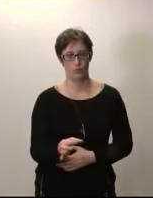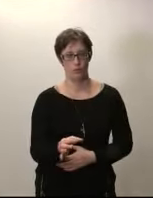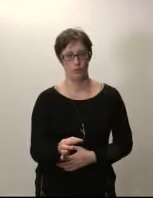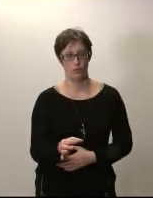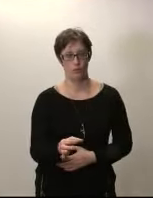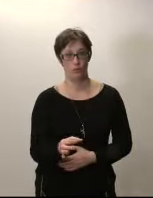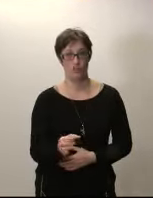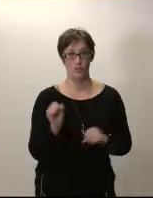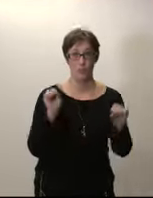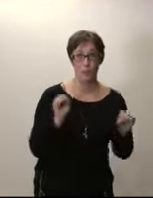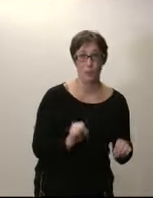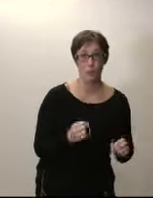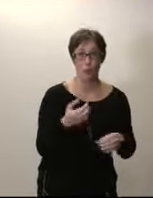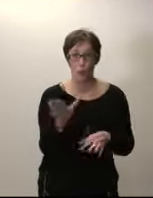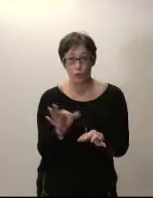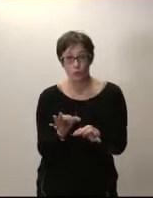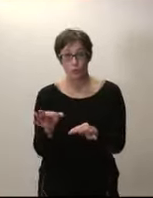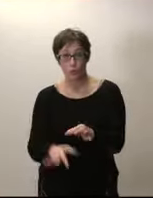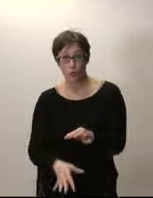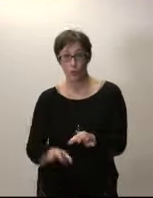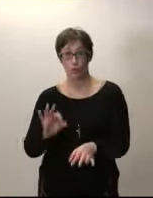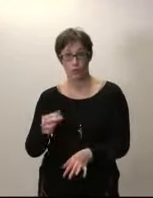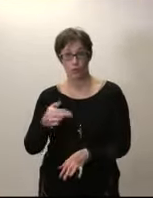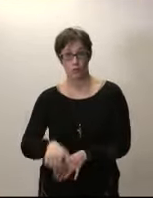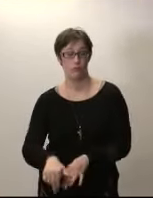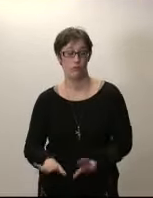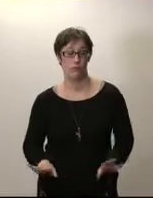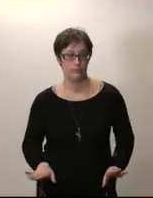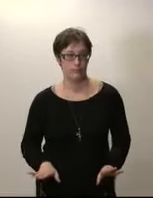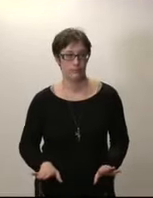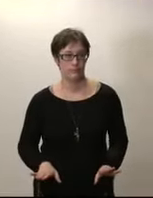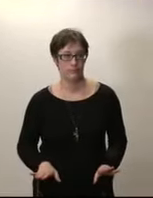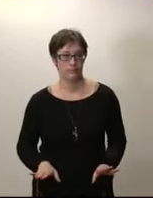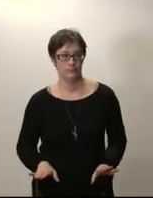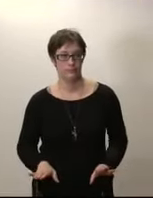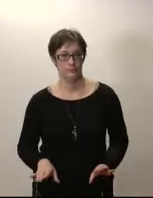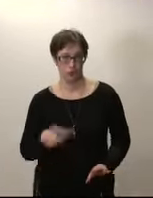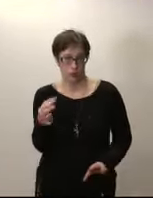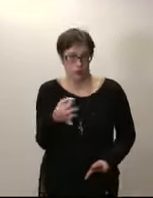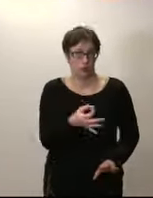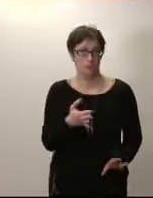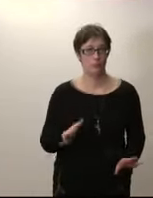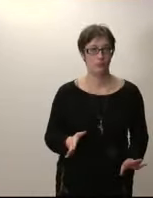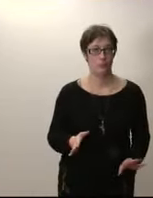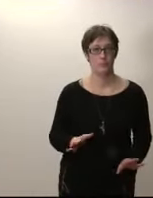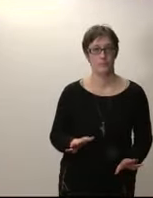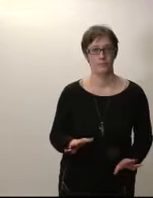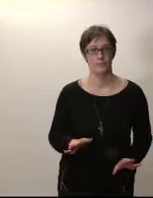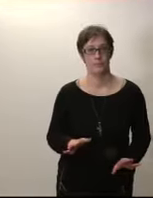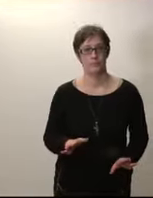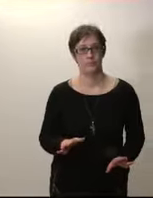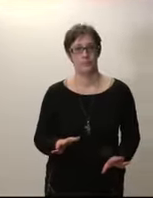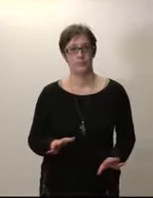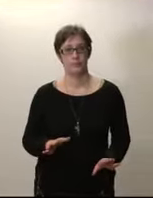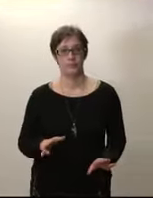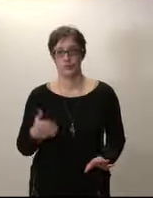inévitable? Est-ce que véritablement, il n'y avait pas d'autre solution que cela? C'est ce que vous nous dites. C'est ce que vous nous avez expliqué au théâtre il y